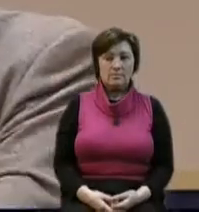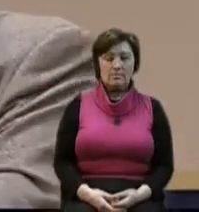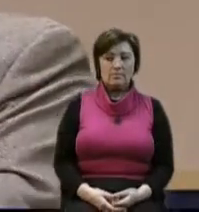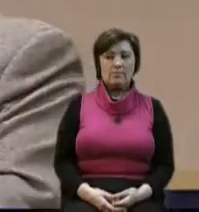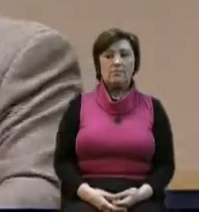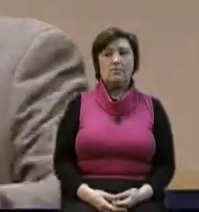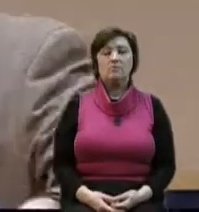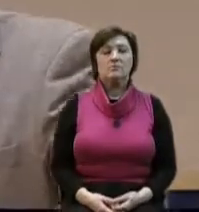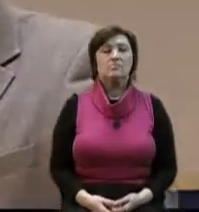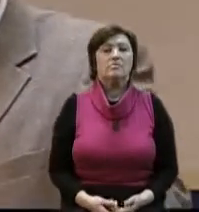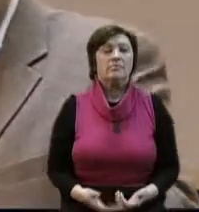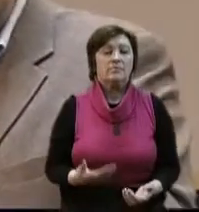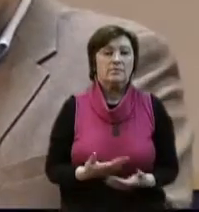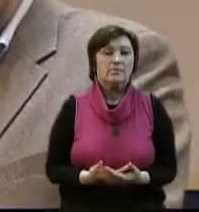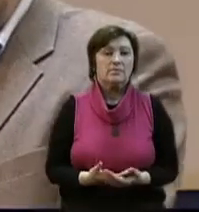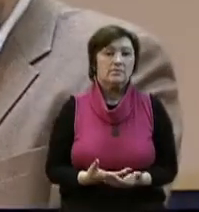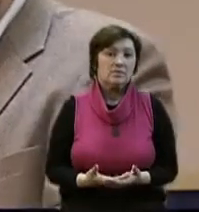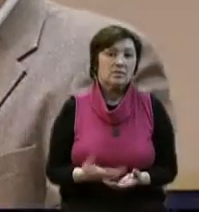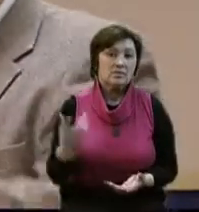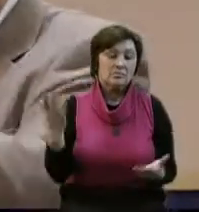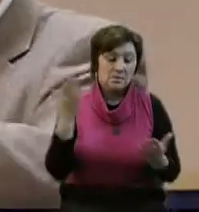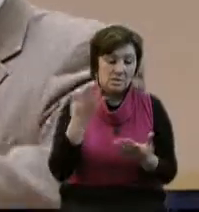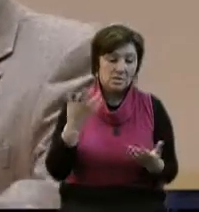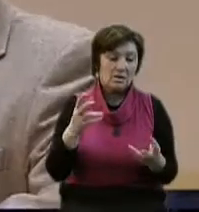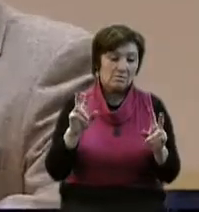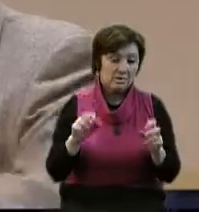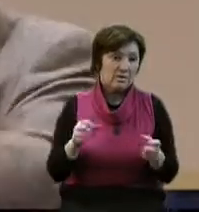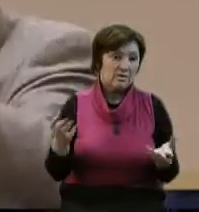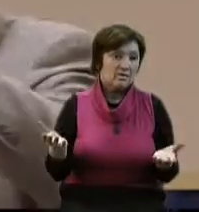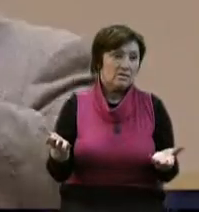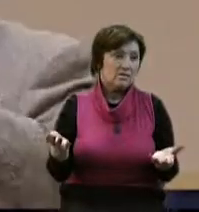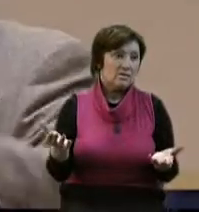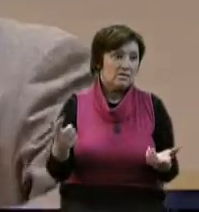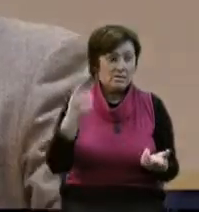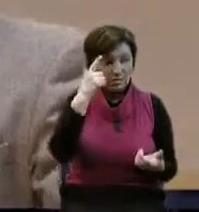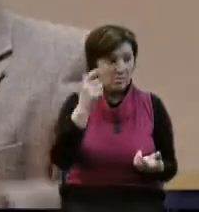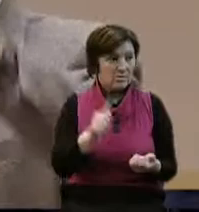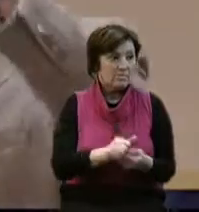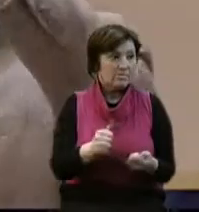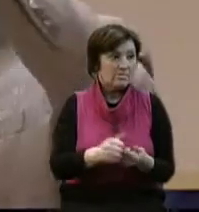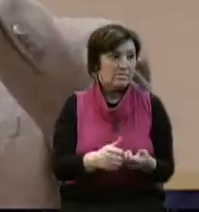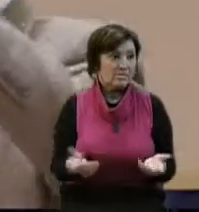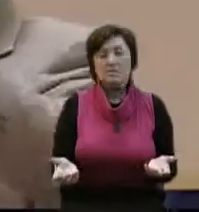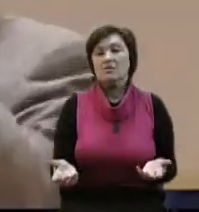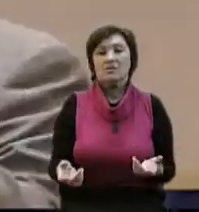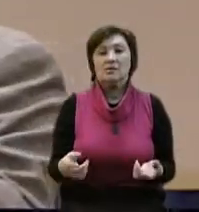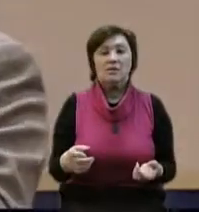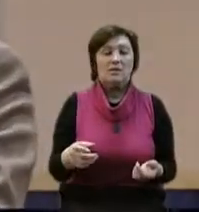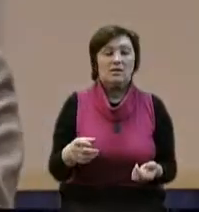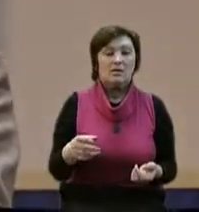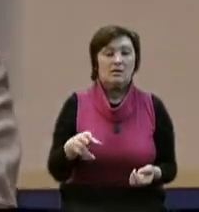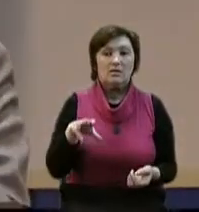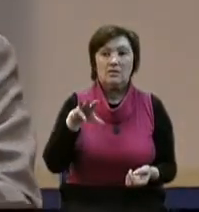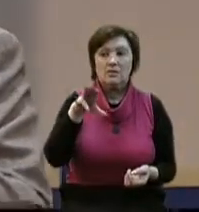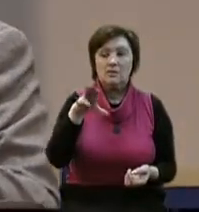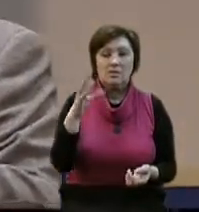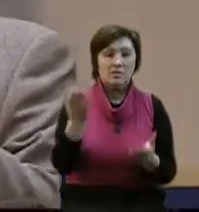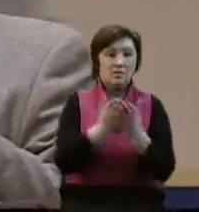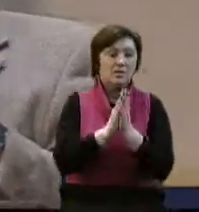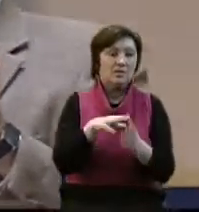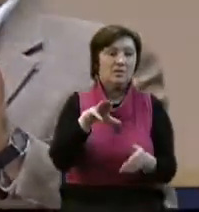из тех правил, которые я вам зачитал, но, как мы уже почитали, например, в Талмуде было 24 главы, не знаю, сколько